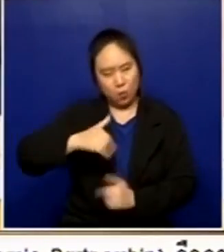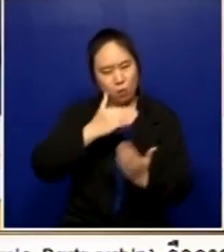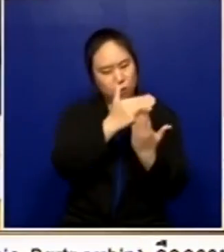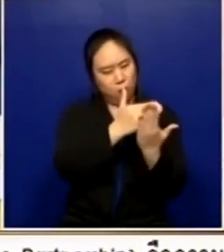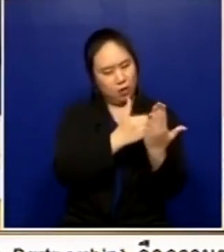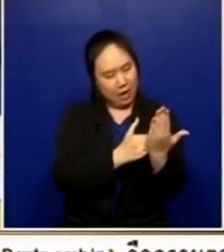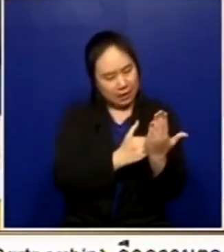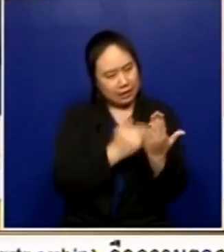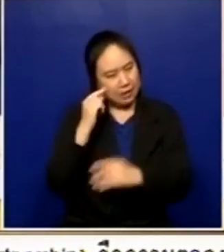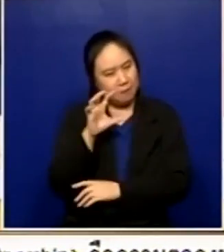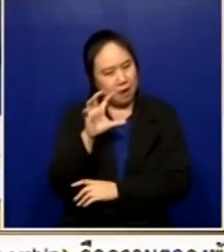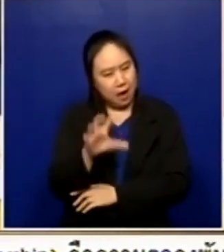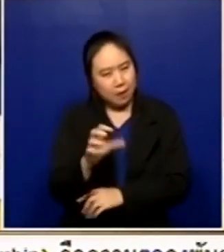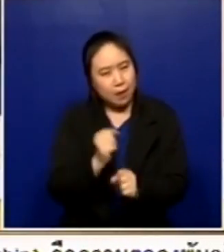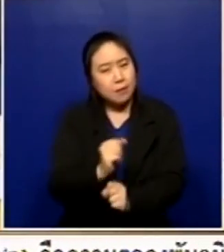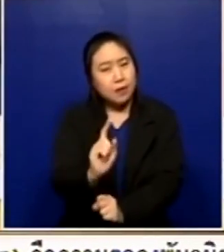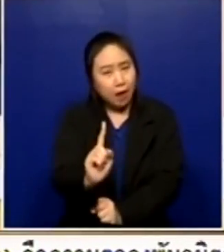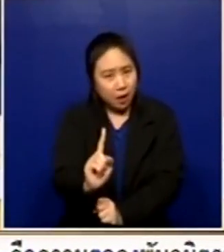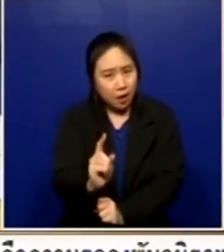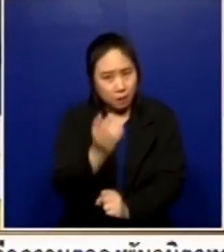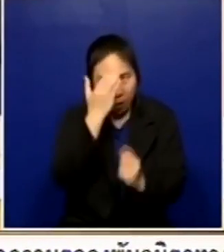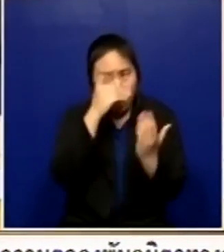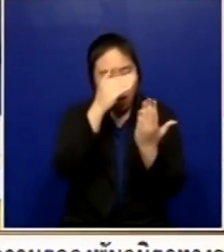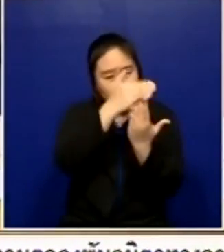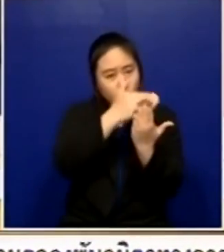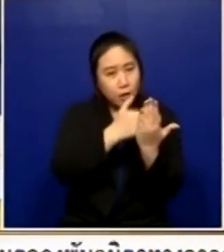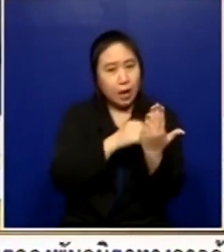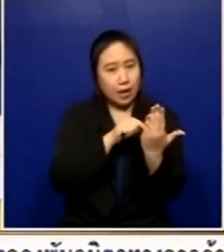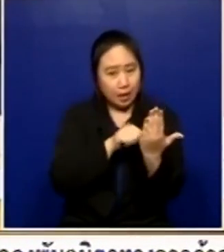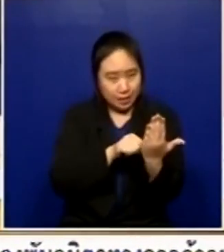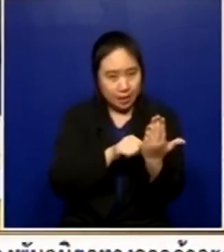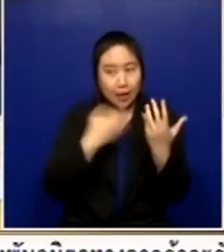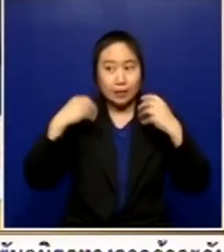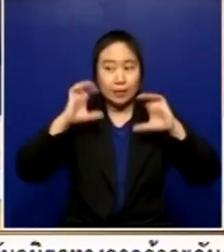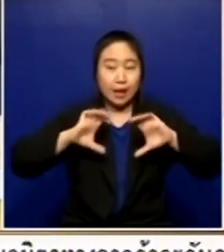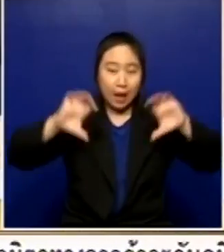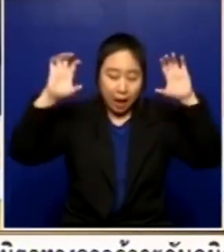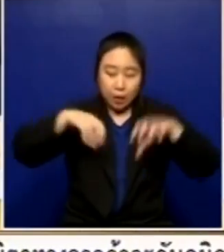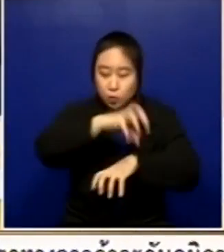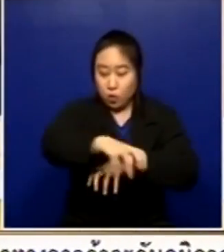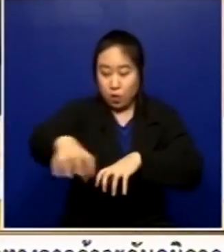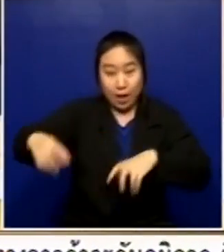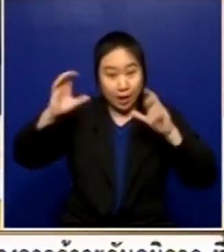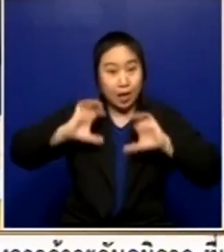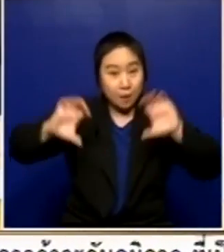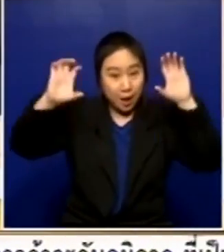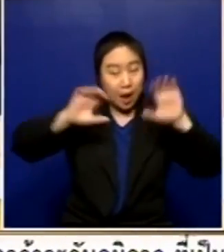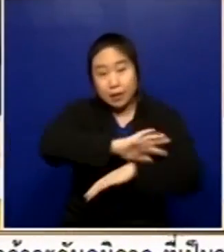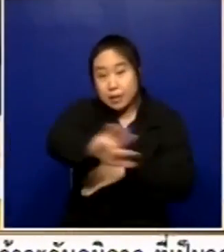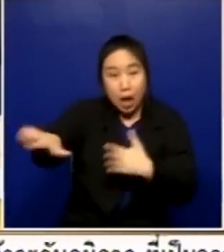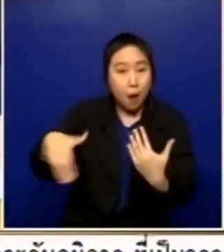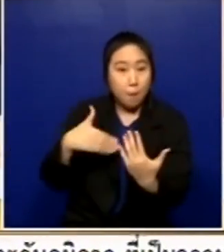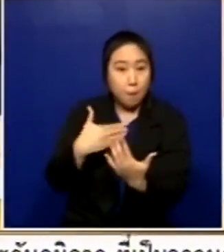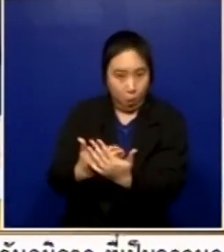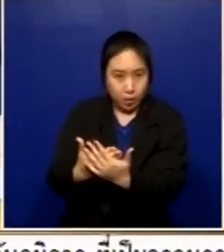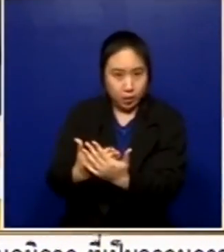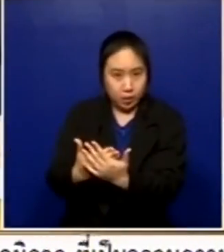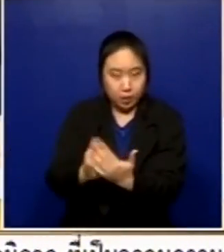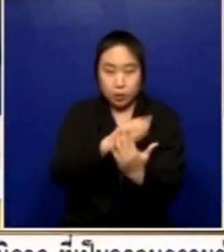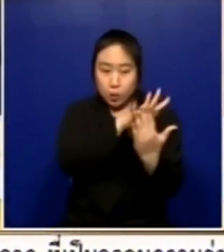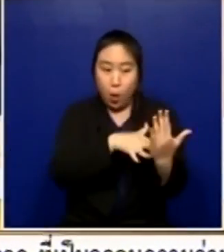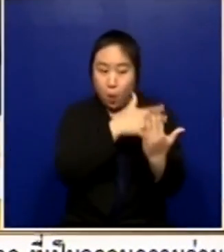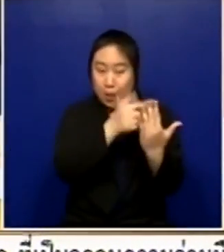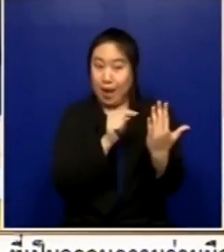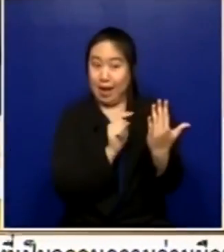บังคับอย่างไรเนื่องจากกระบวนการมันเขียนไว้ว่าข้าราชการหน่วยงานรัฐทุกคนต้องปฏิบัติตามแผน